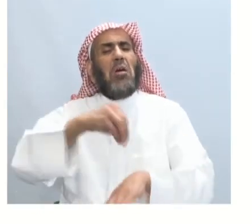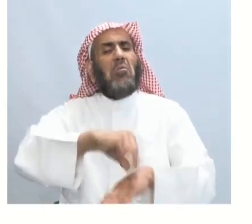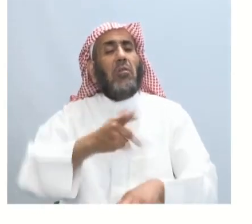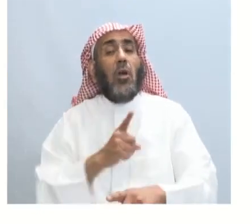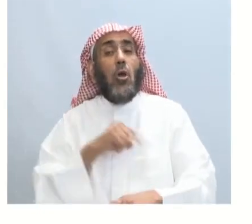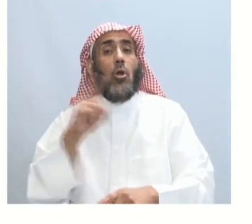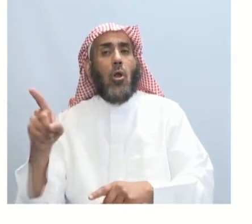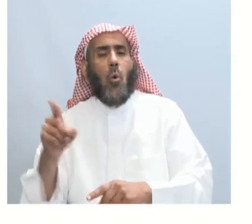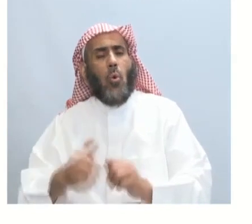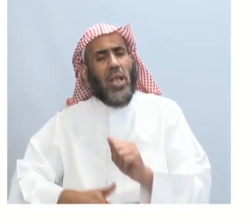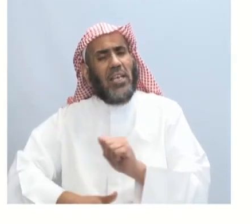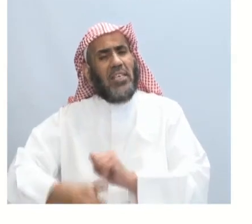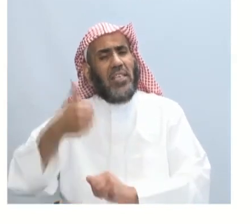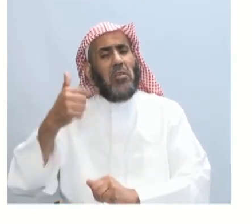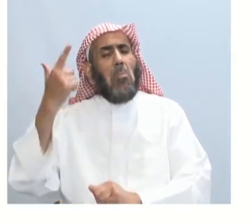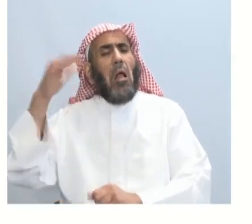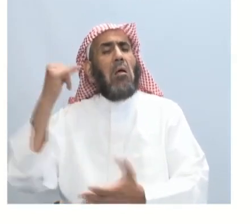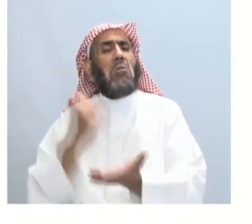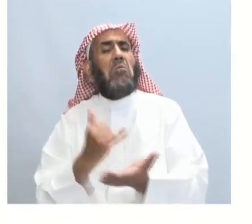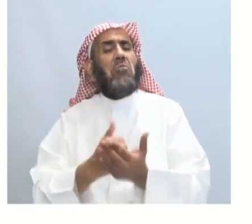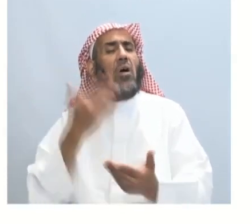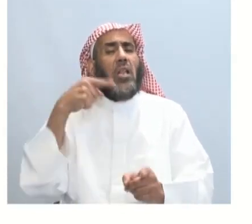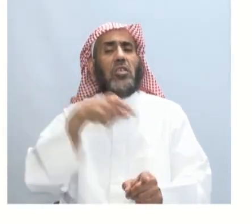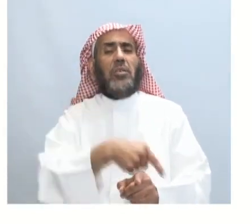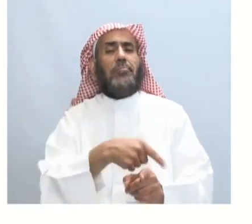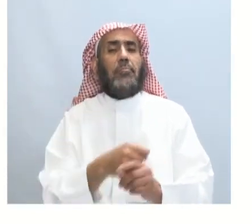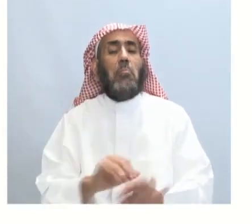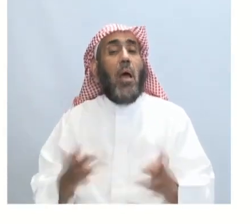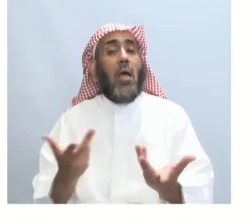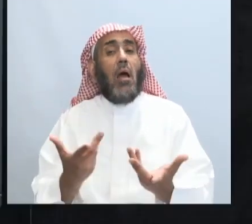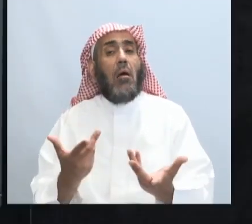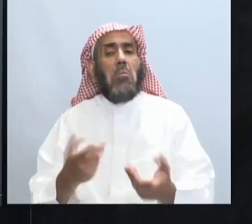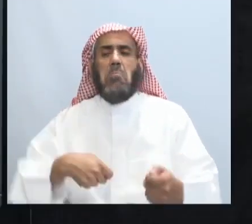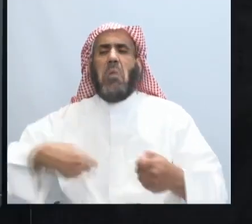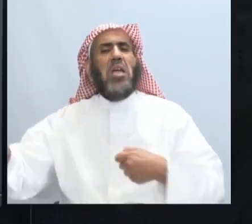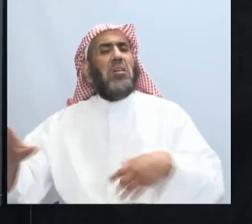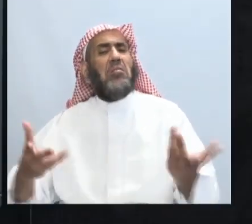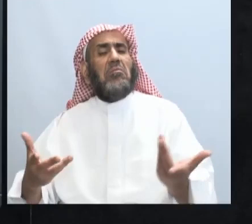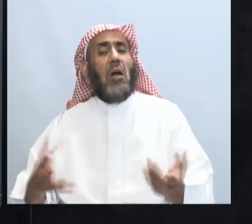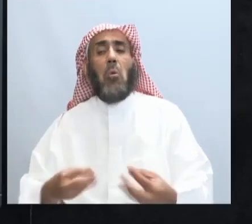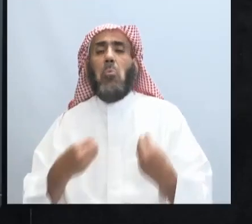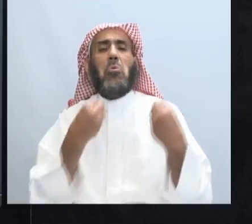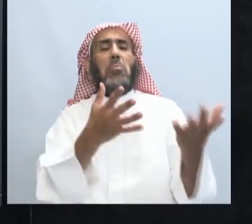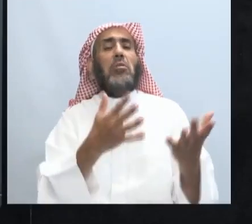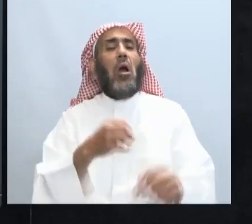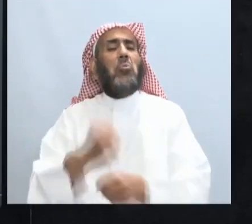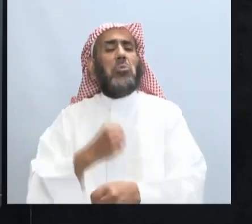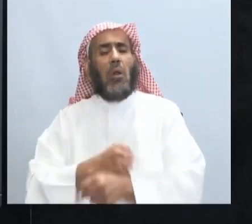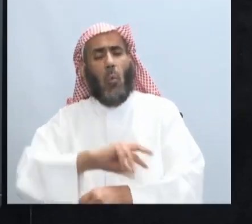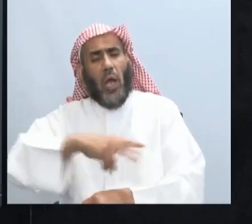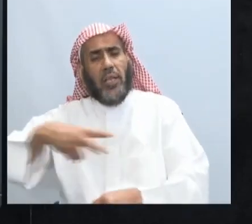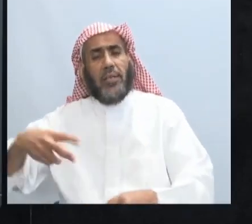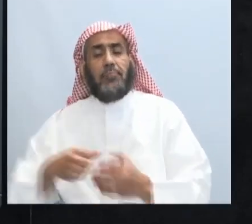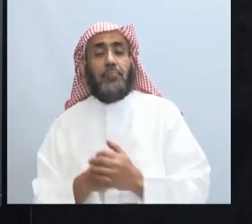فانه يستطيع ان يمارس سلطات على هذا الشيء بماذا ببيعه وهبته واستعماله وغير